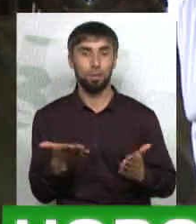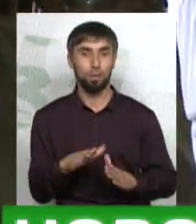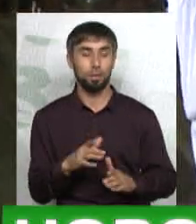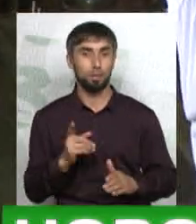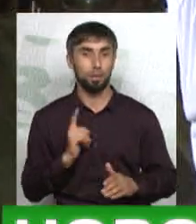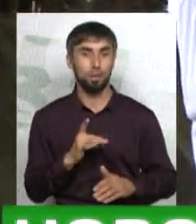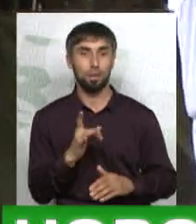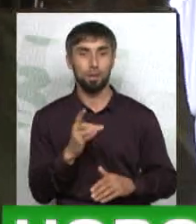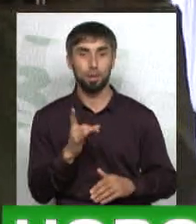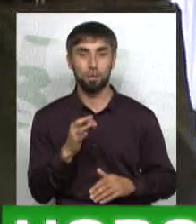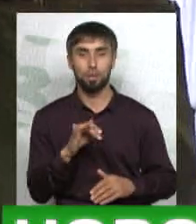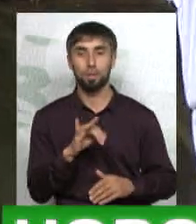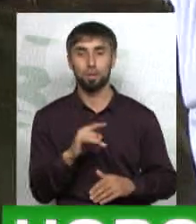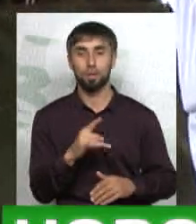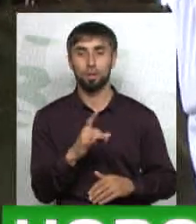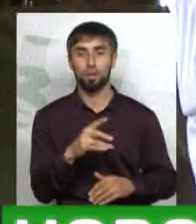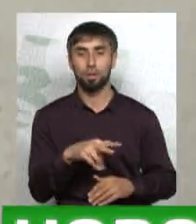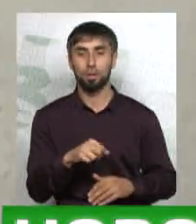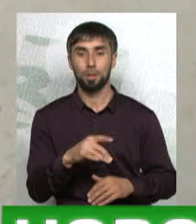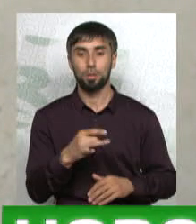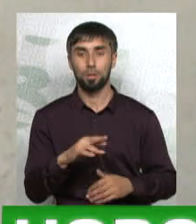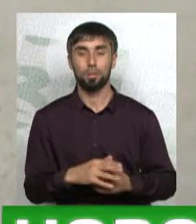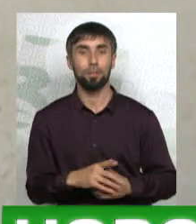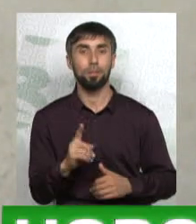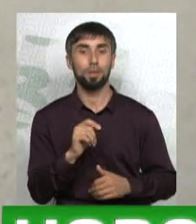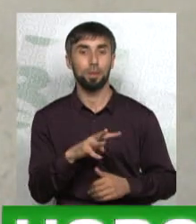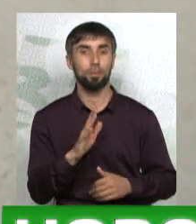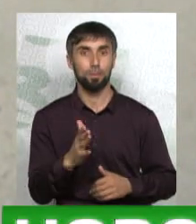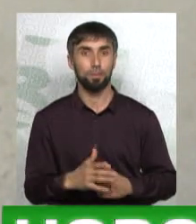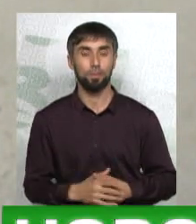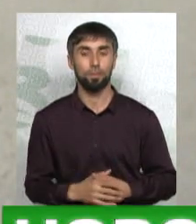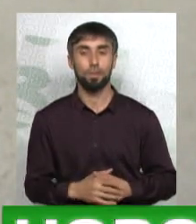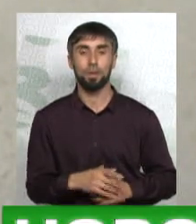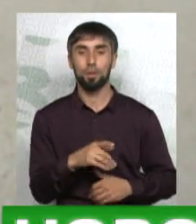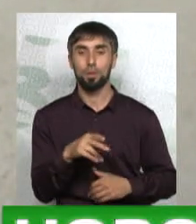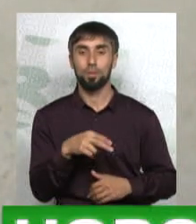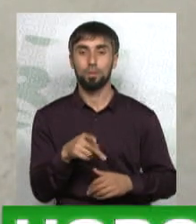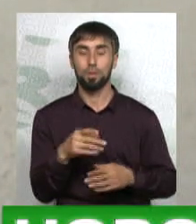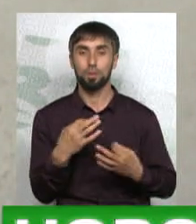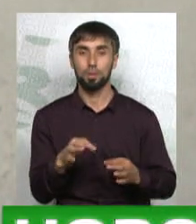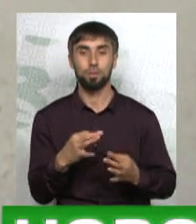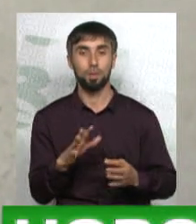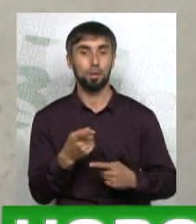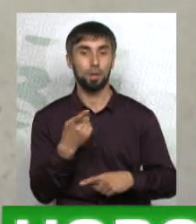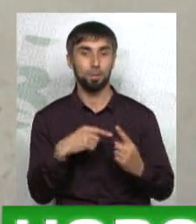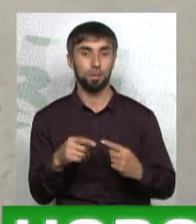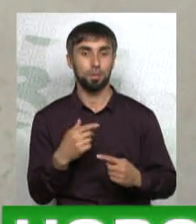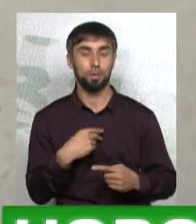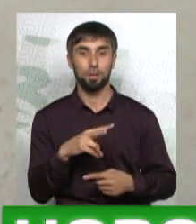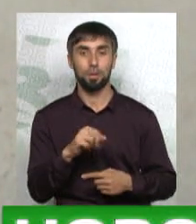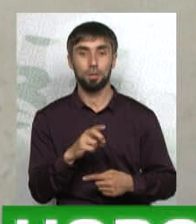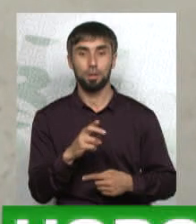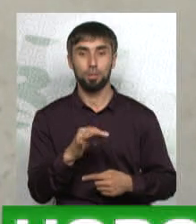ждать результатов из лаборатории Россельхозцентра. Что там будет? Пройдет, не пройдет, обратно мы сейчас в